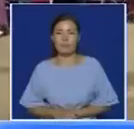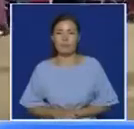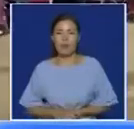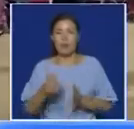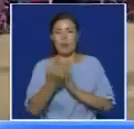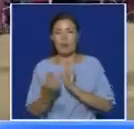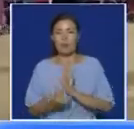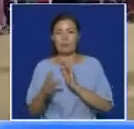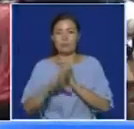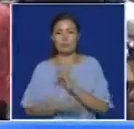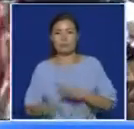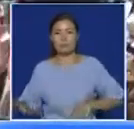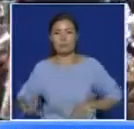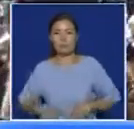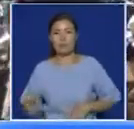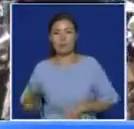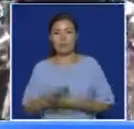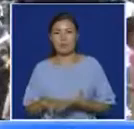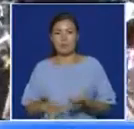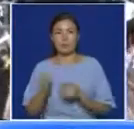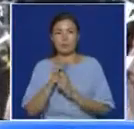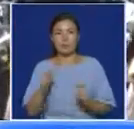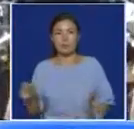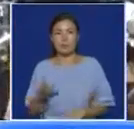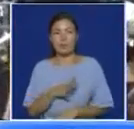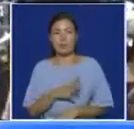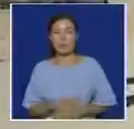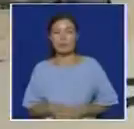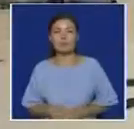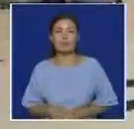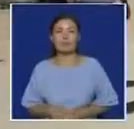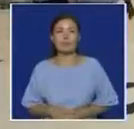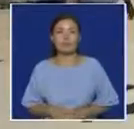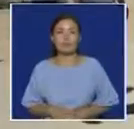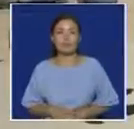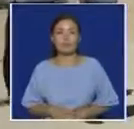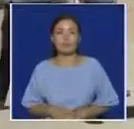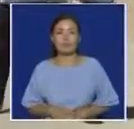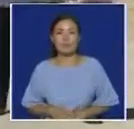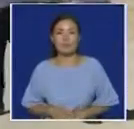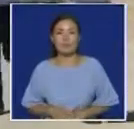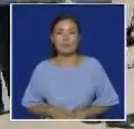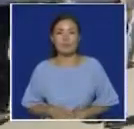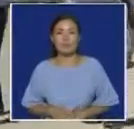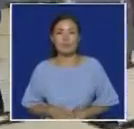Бағдарлама соңы ат бәйгесіне ұласып, жүлдеге бағалы сыйлықтар тігілді. Әсел Алдашева, Нұрсұлтан Өскенбаев, Каспий ақпарат.